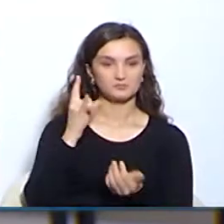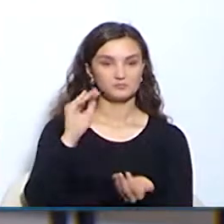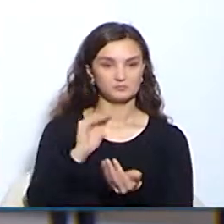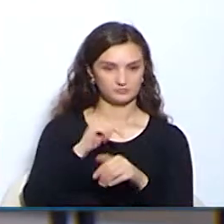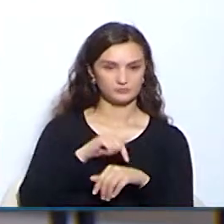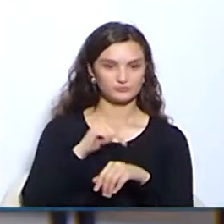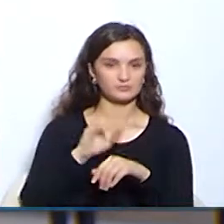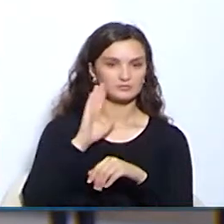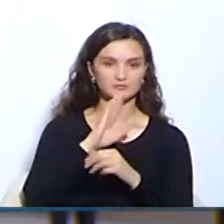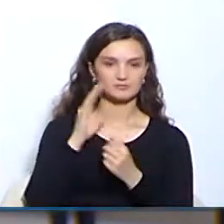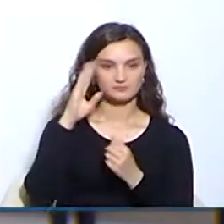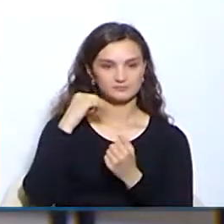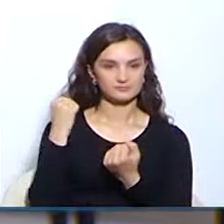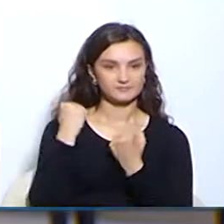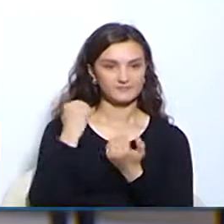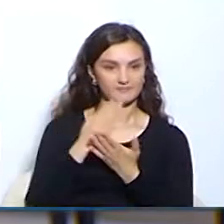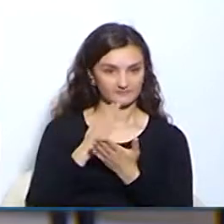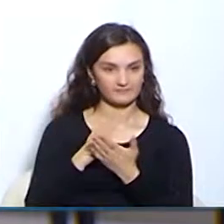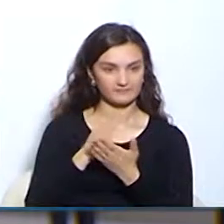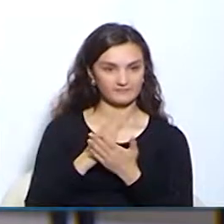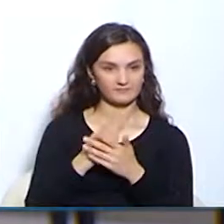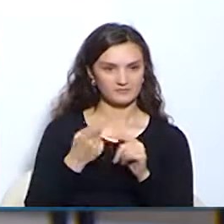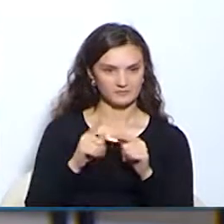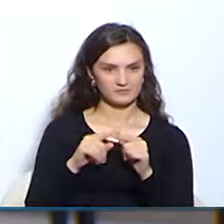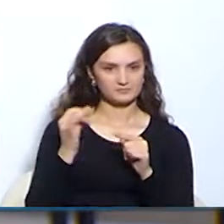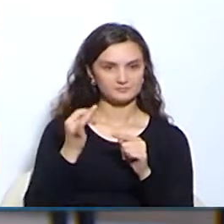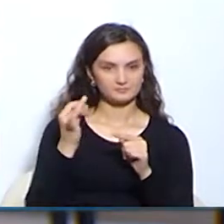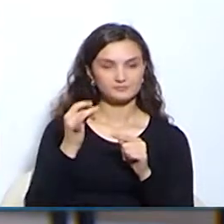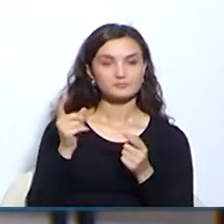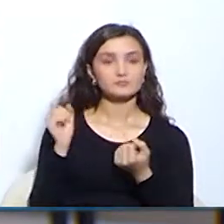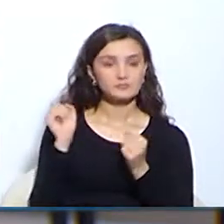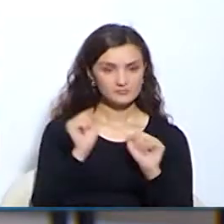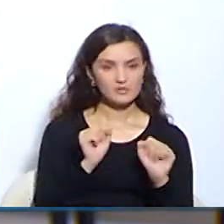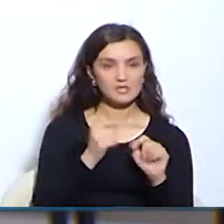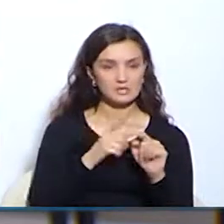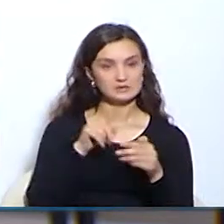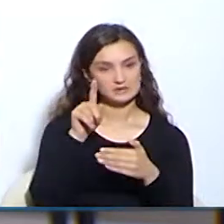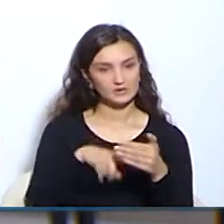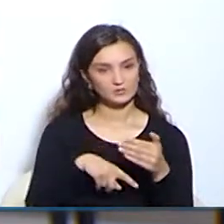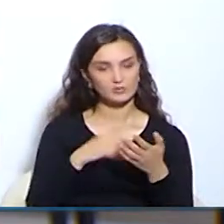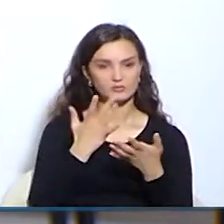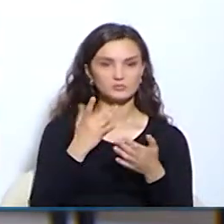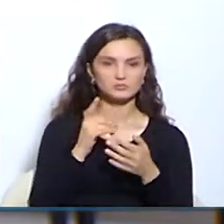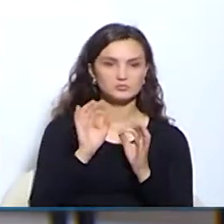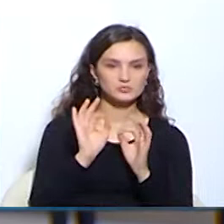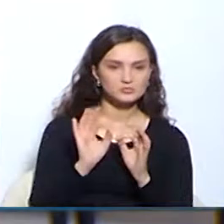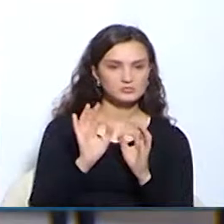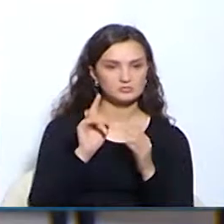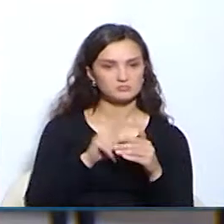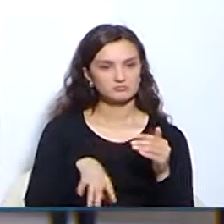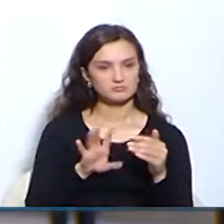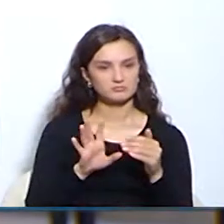მიჯაჭულობას აუცილებლად განვიხილავთ და სწორედ ამ წილში, რომ რამდენად სანდოა ეს მიჯაჭულობა. თუ პირიქით არ არის სანდო ეს მიჯაჭულობა